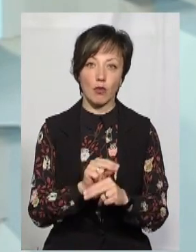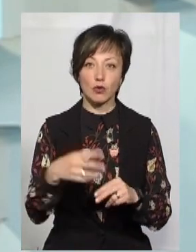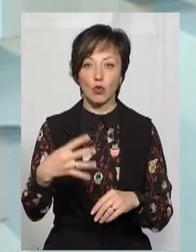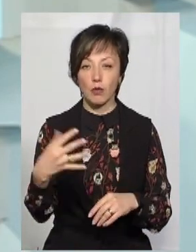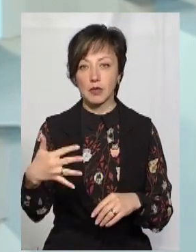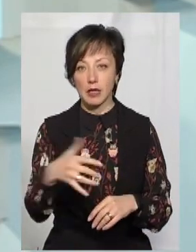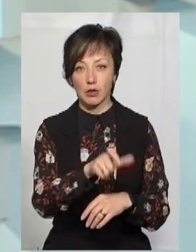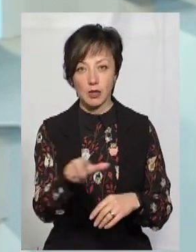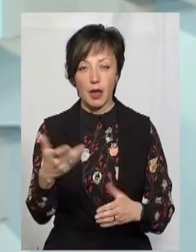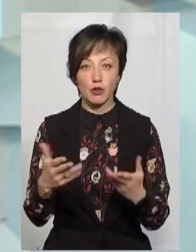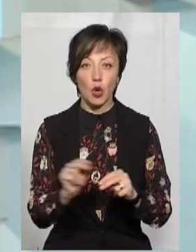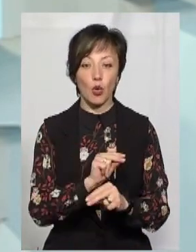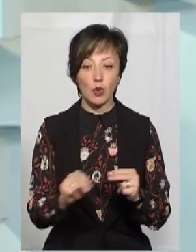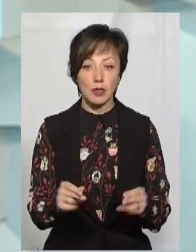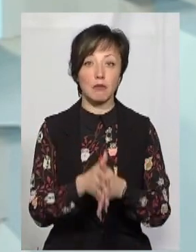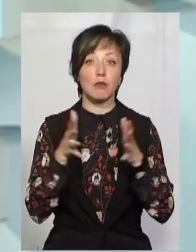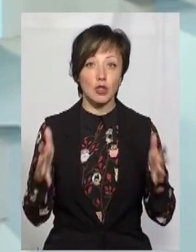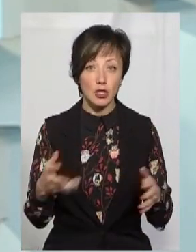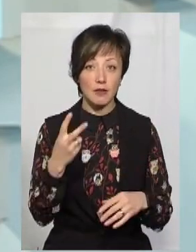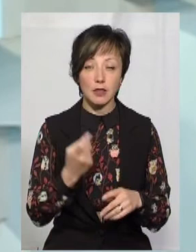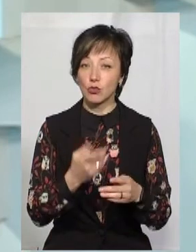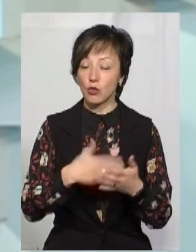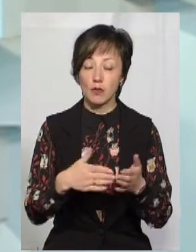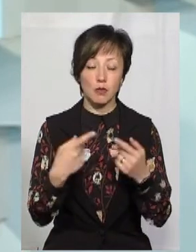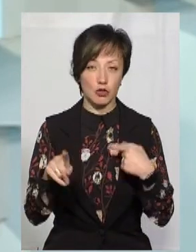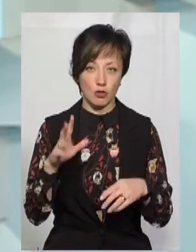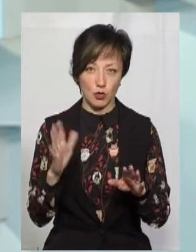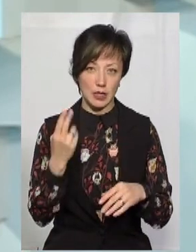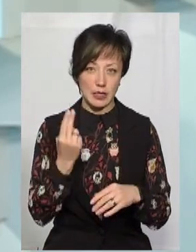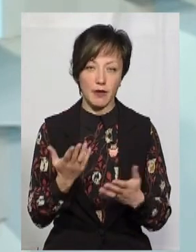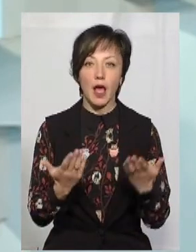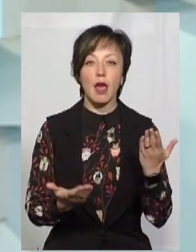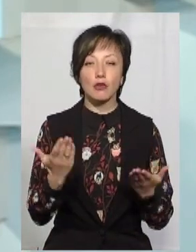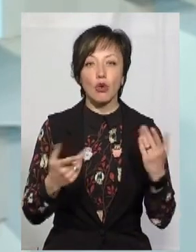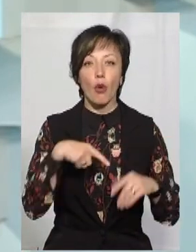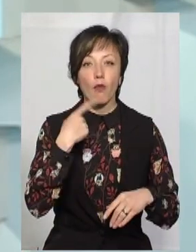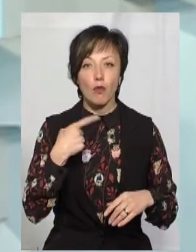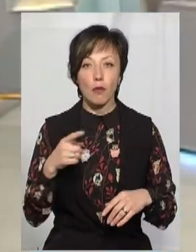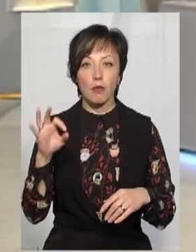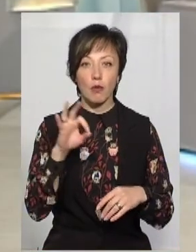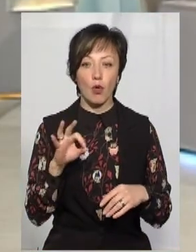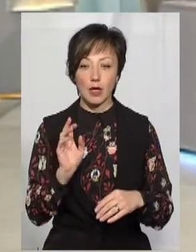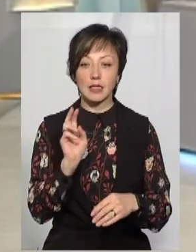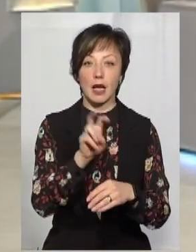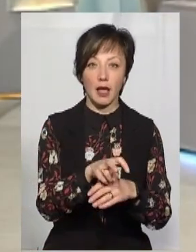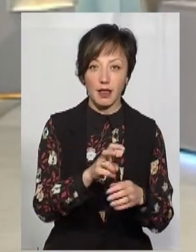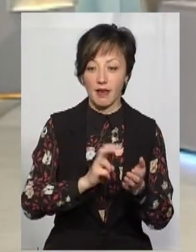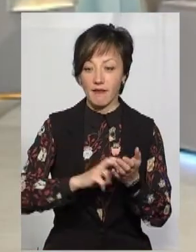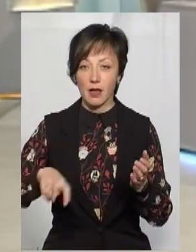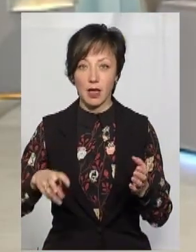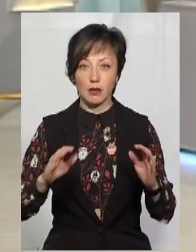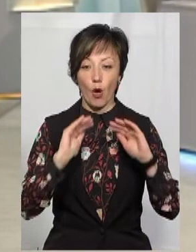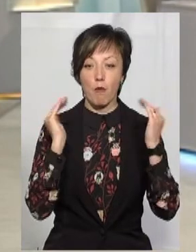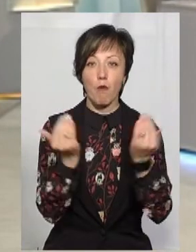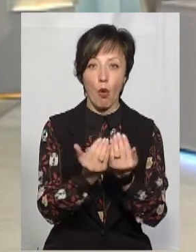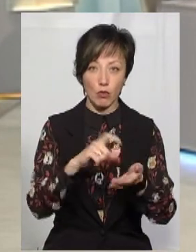там 40-50 осіб. Якщо їх буде лікуватися, наприклад, 200, це буде зовсім інша сума, цифра. Якщо ми говоримо про захід в бокс і вихід з боксів, це також